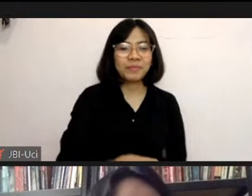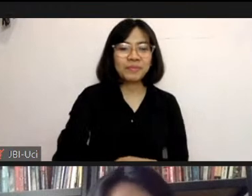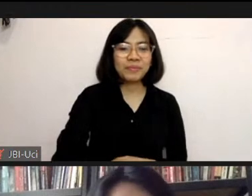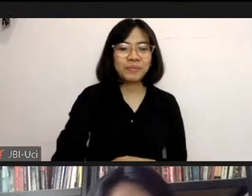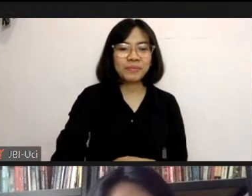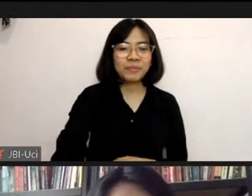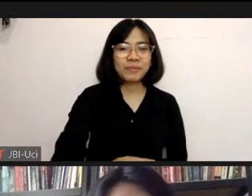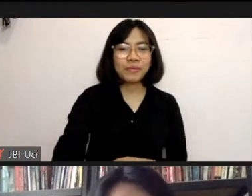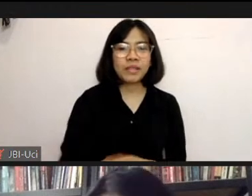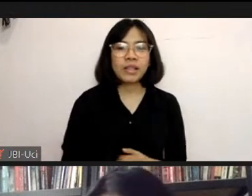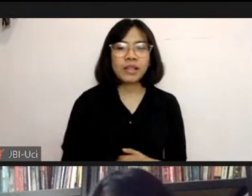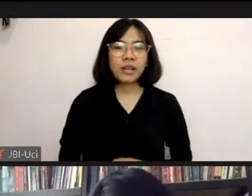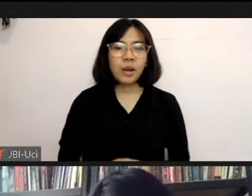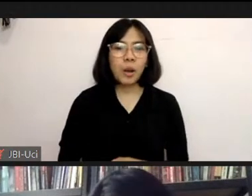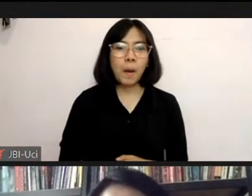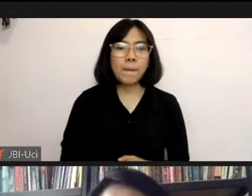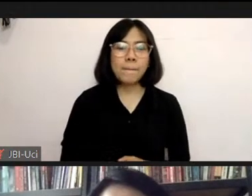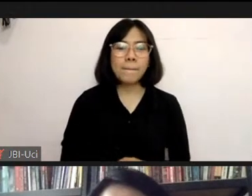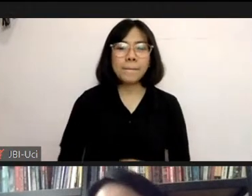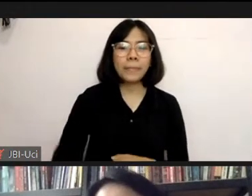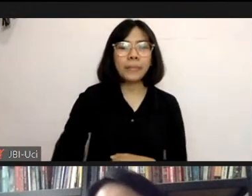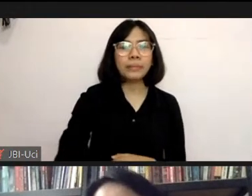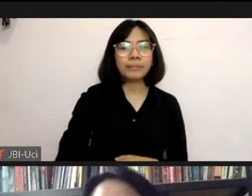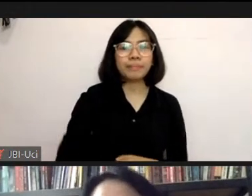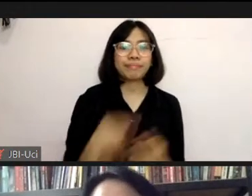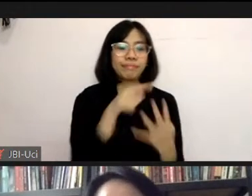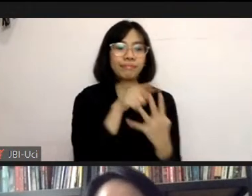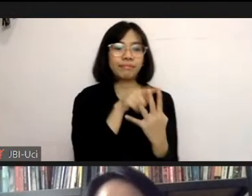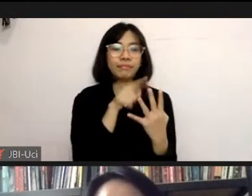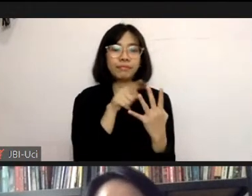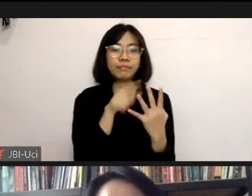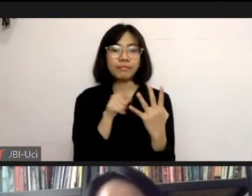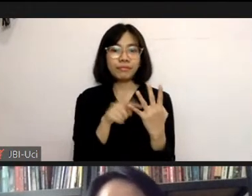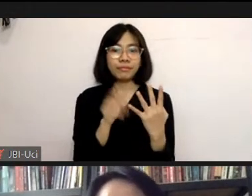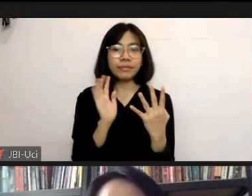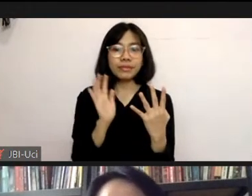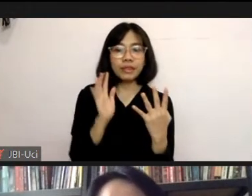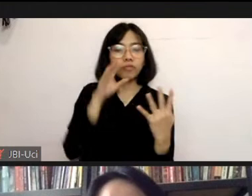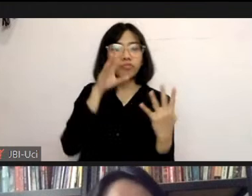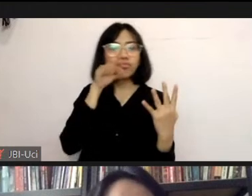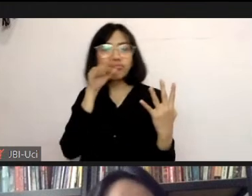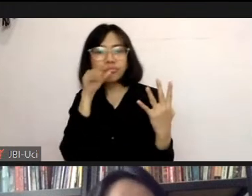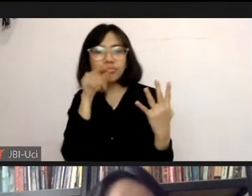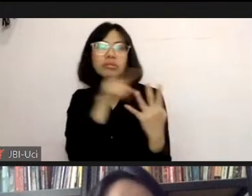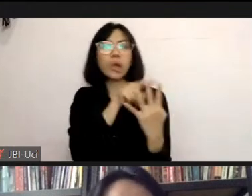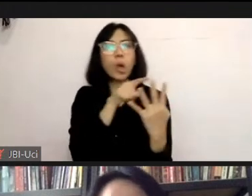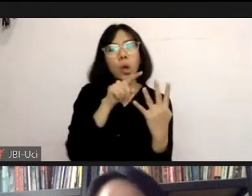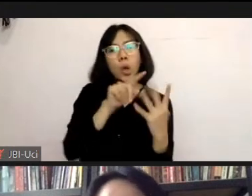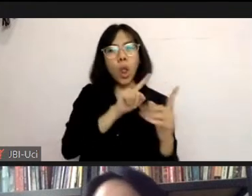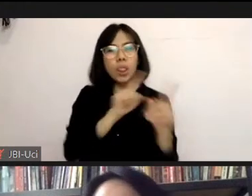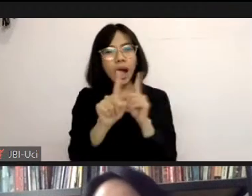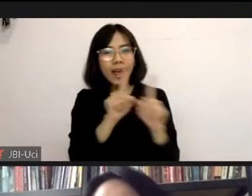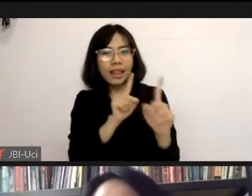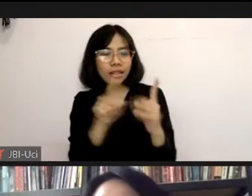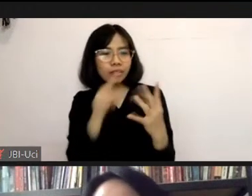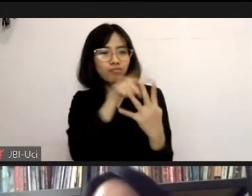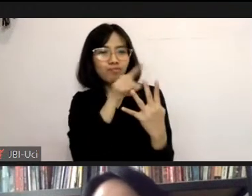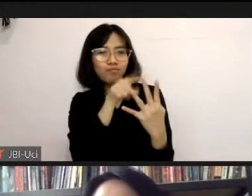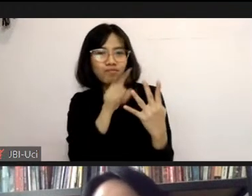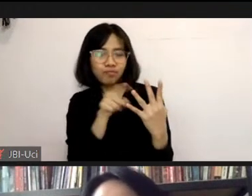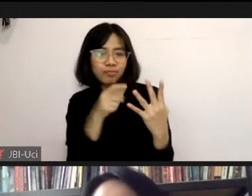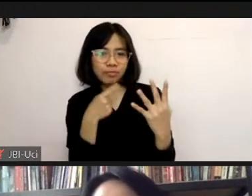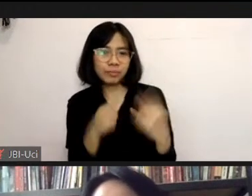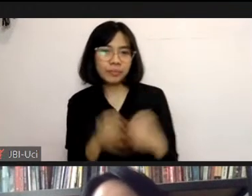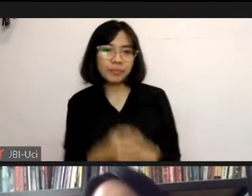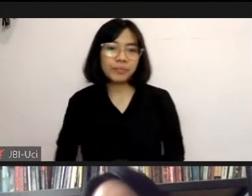Ya, itu jadi 4 orang pembicara kita yang nanti akan bergantian memaparkan presentasi